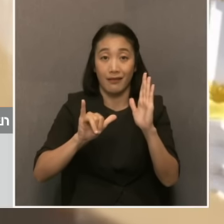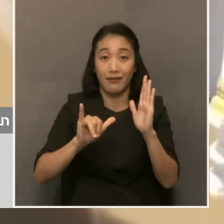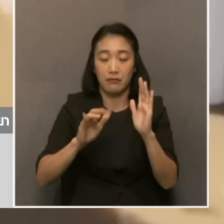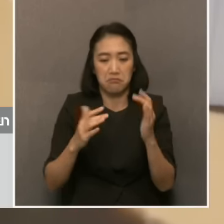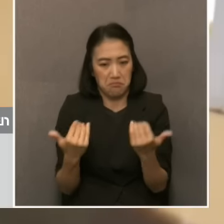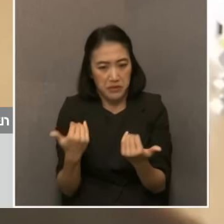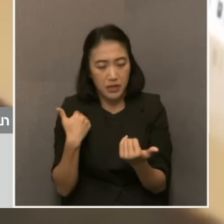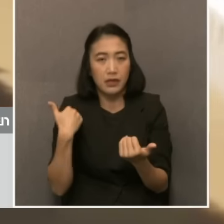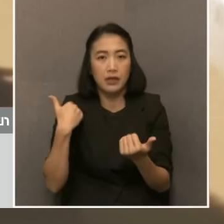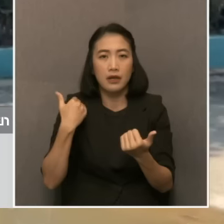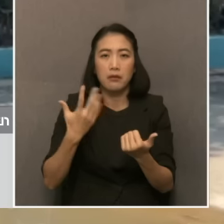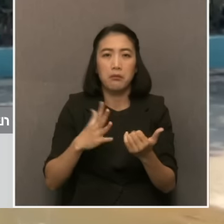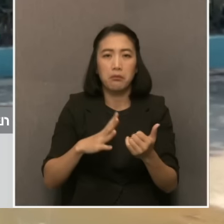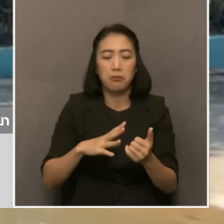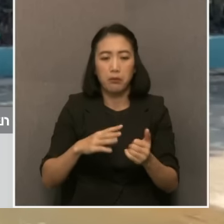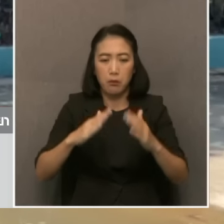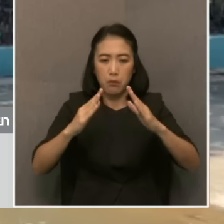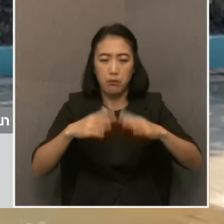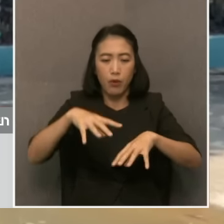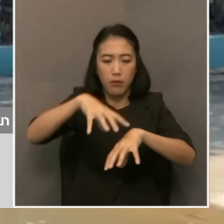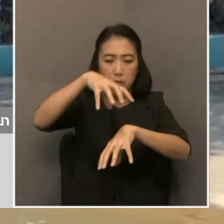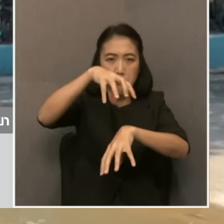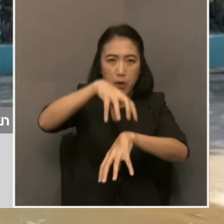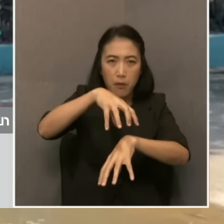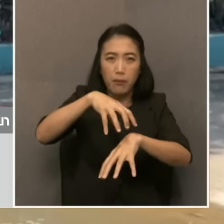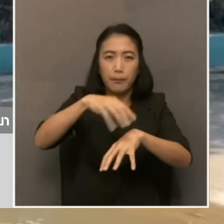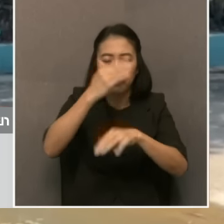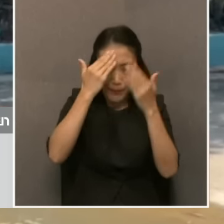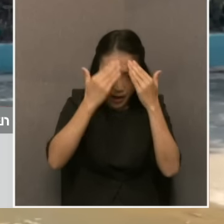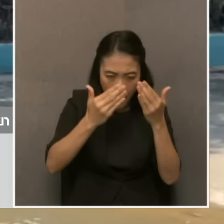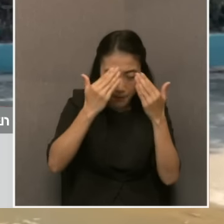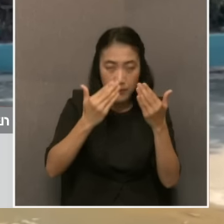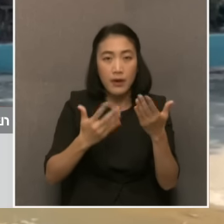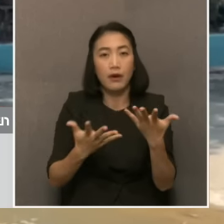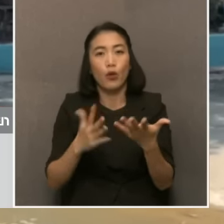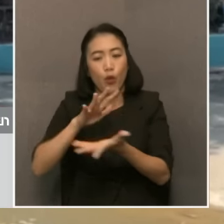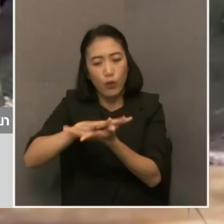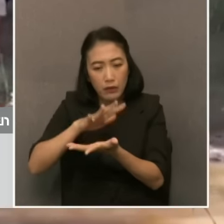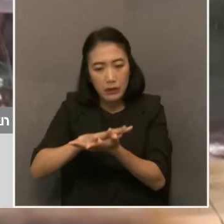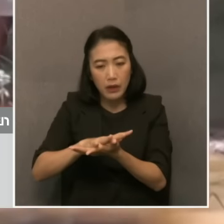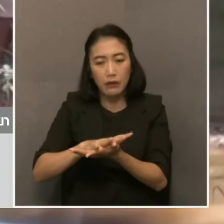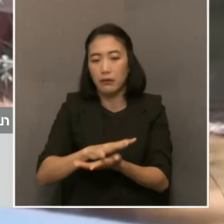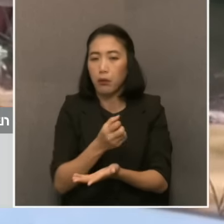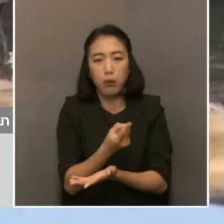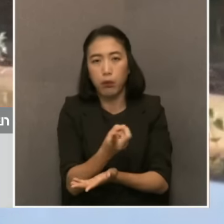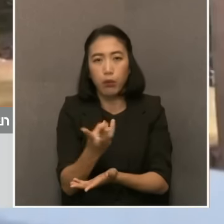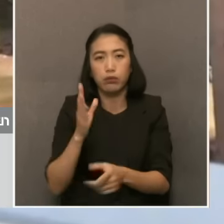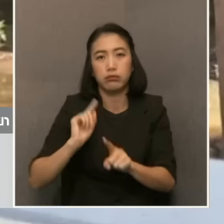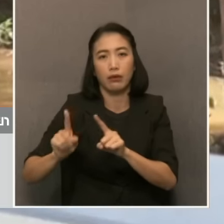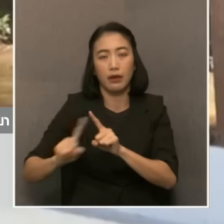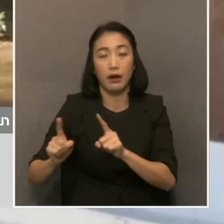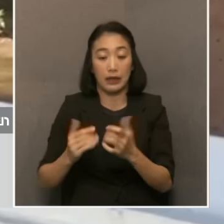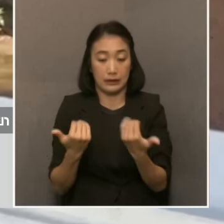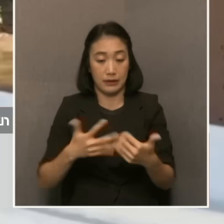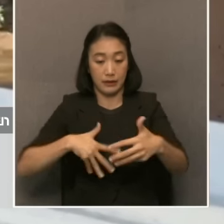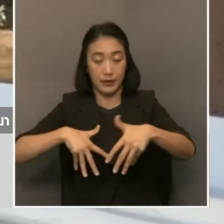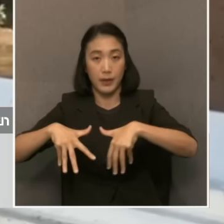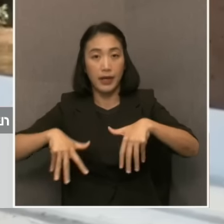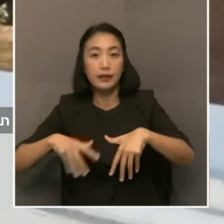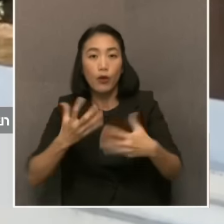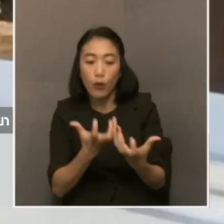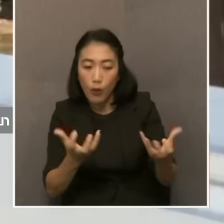แห่งหลายพื้นที่ระดับน้ำก็ยังคงเพิ่มสูงขึ้นชาวบ้านก็ต้องเร่งขนย้ายข้าวของขึ้นที่สูงนะ